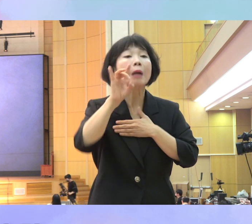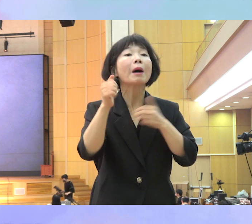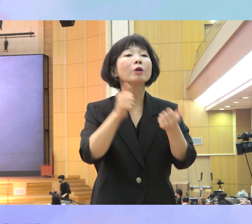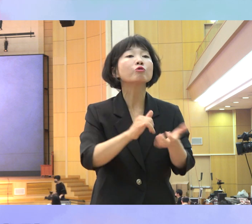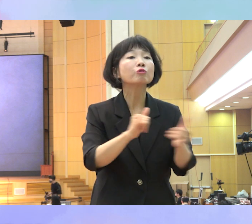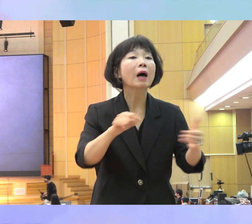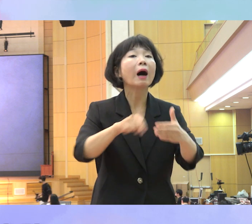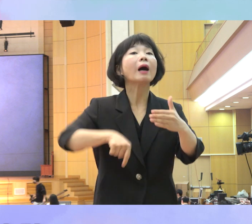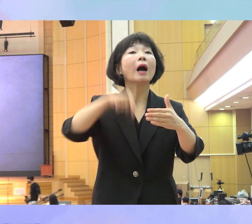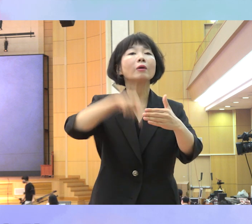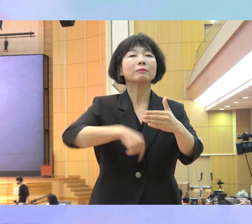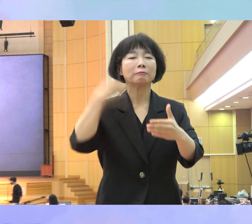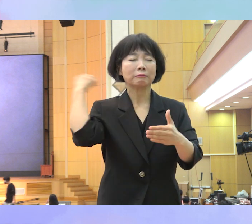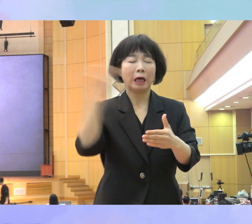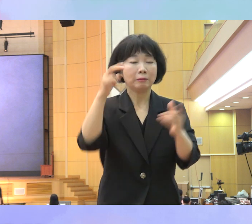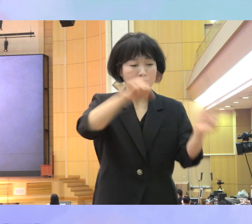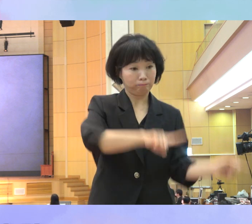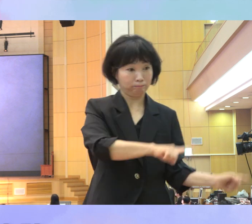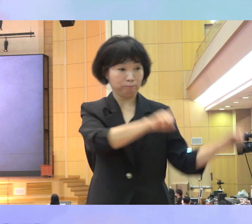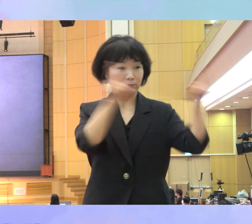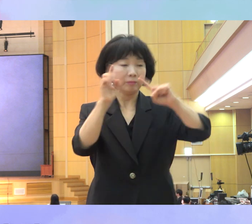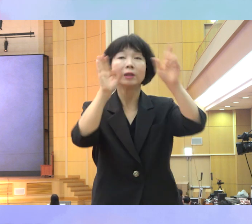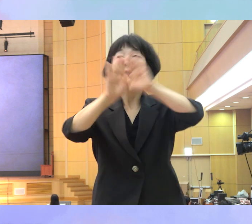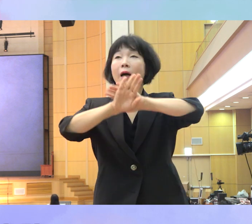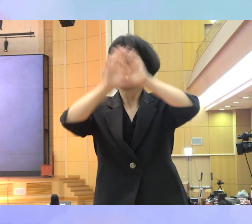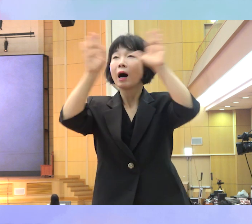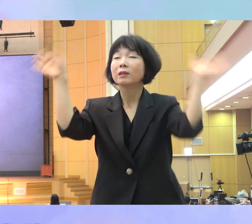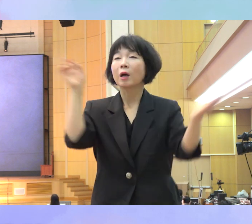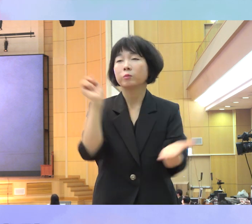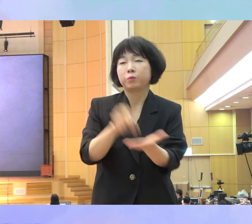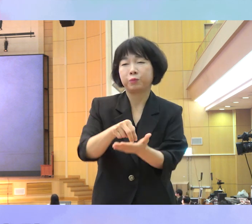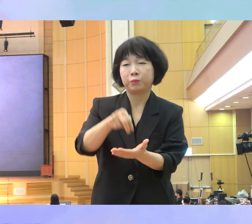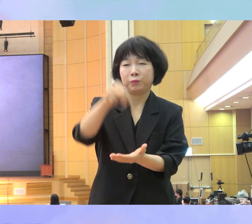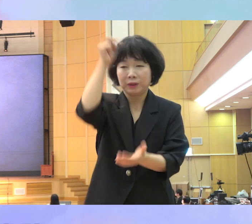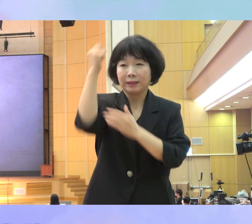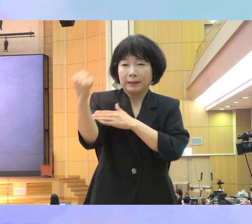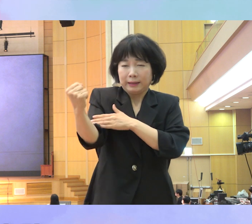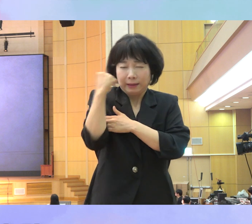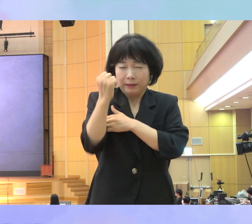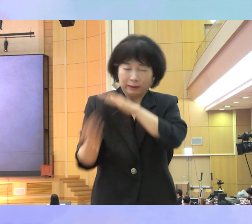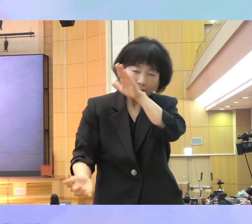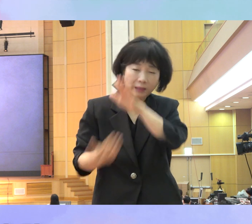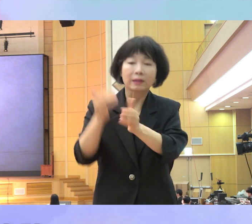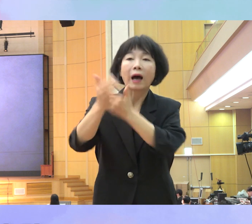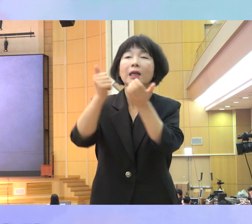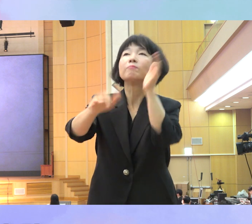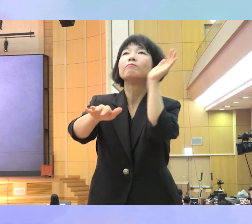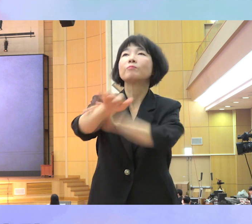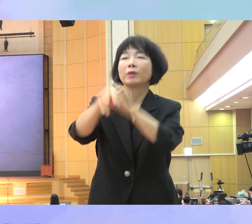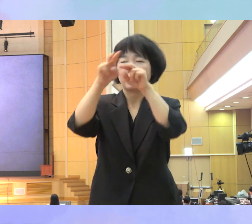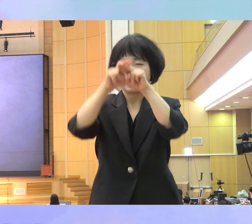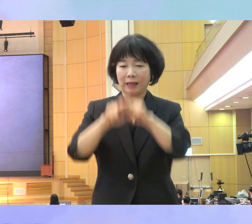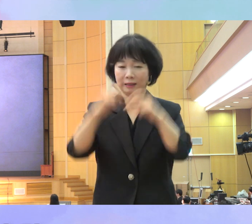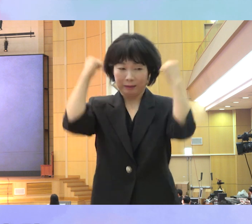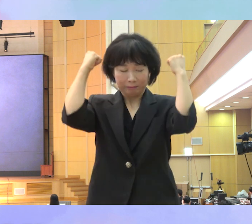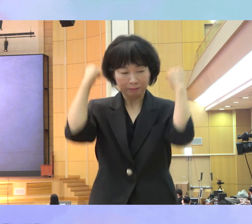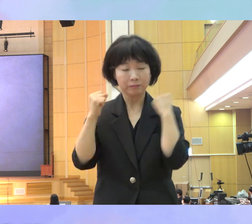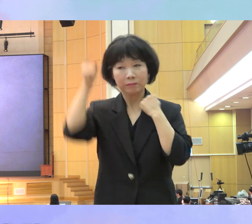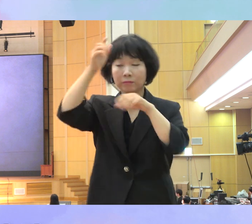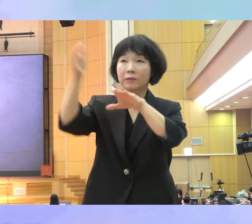사흘 만에 죽은 자 가운데서 다시 살아나시며 하늘에 오르사 전능하신 하나님 우편에 앉아